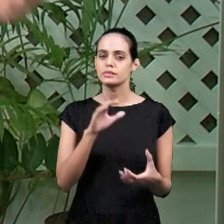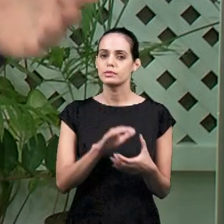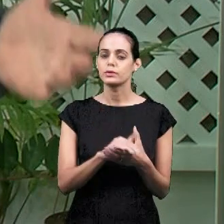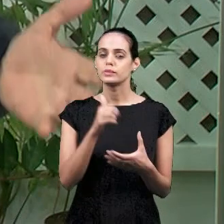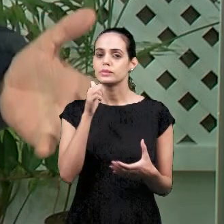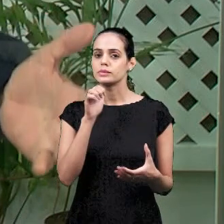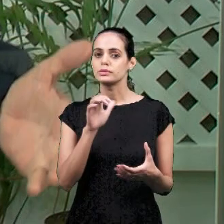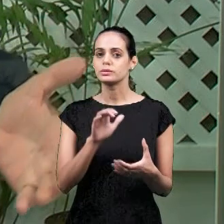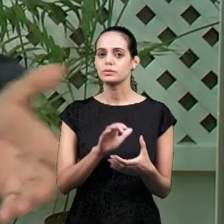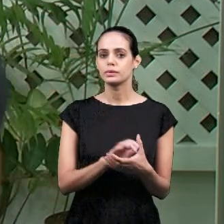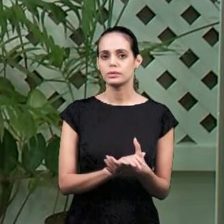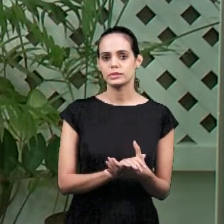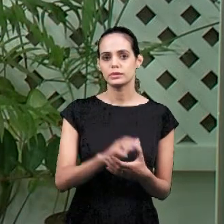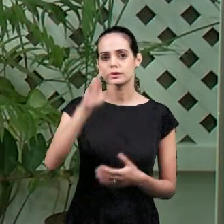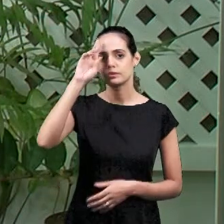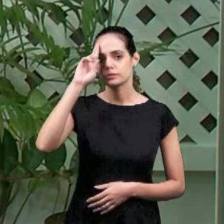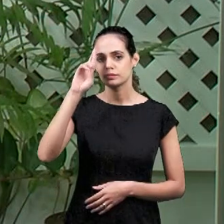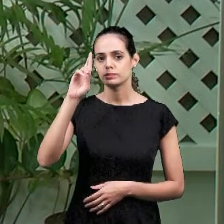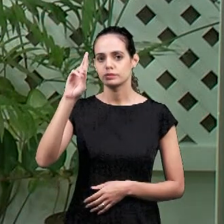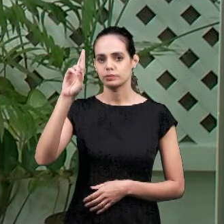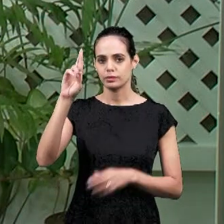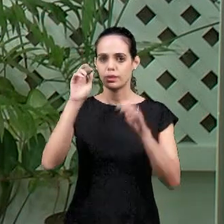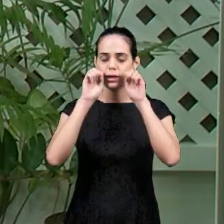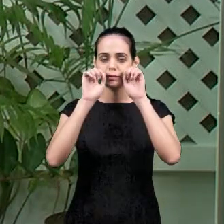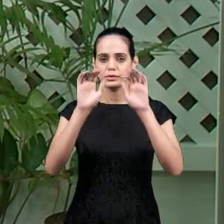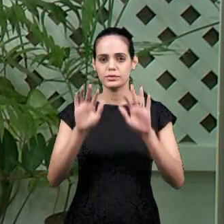famille, j'ai cité ici les époux,